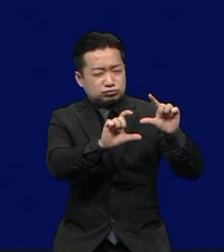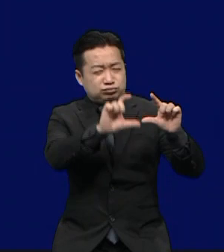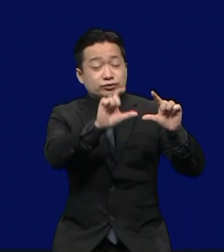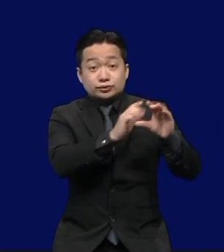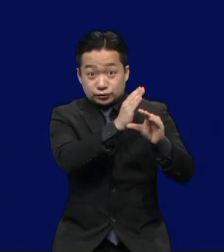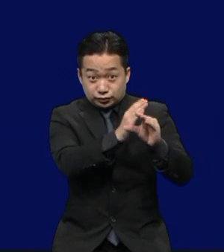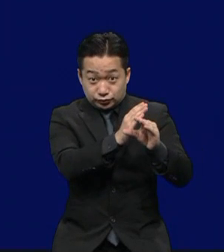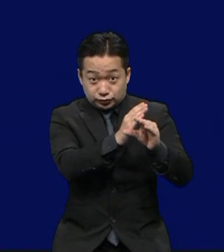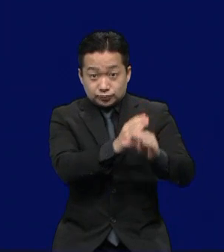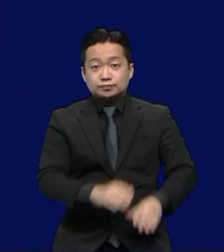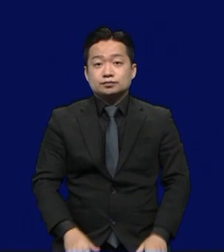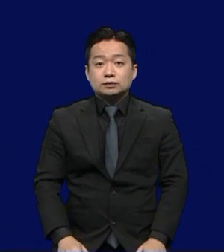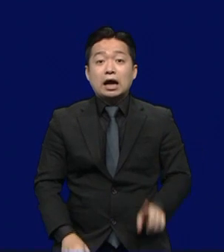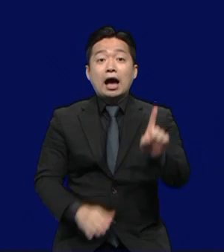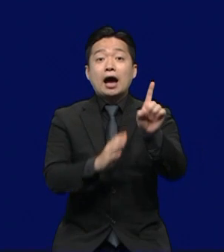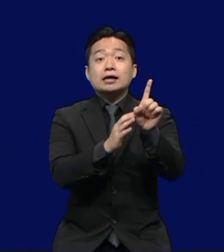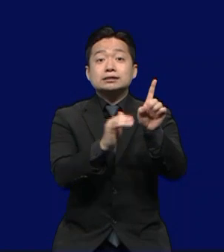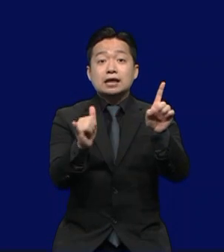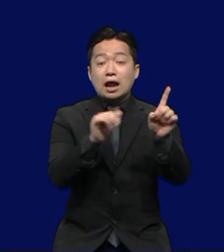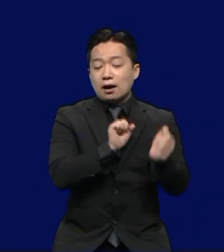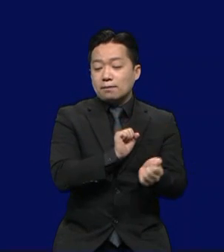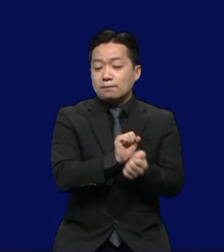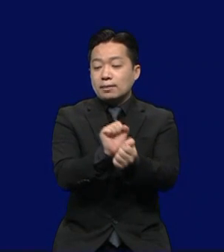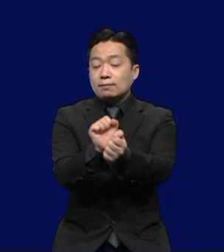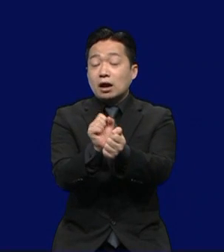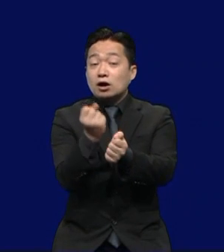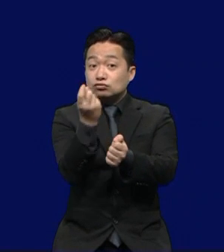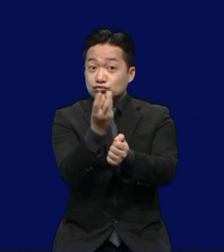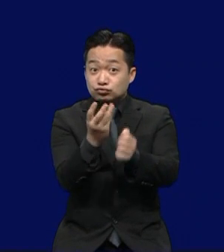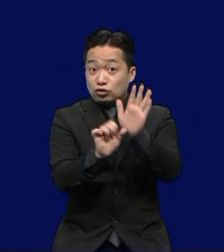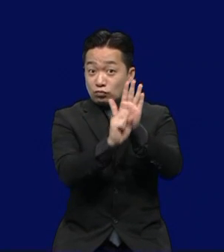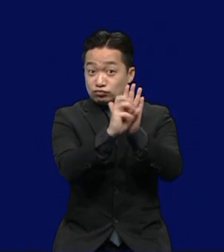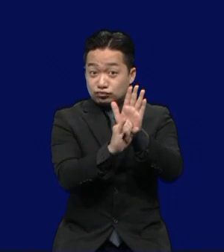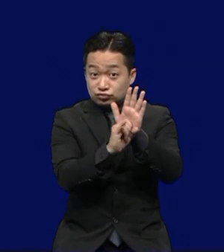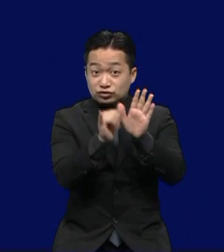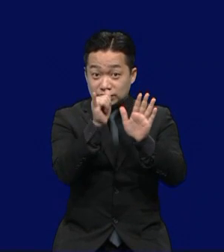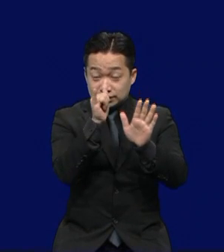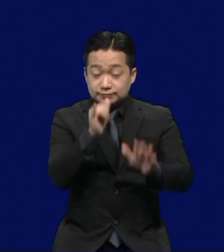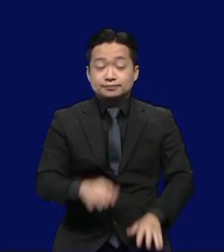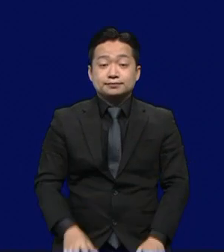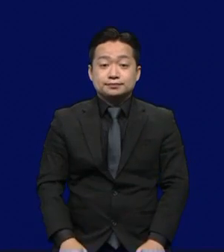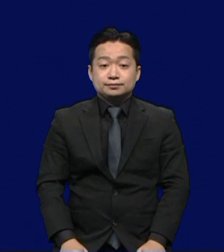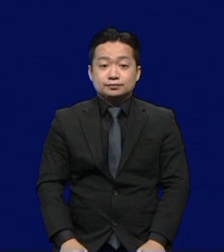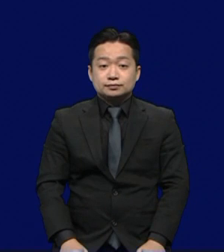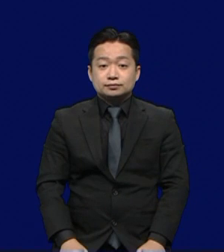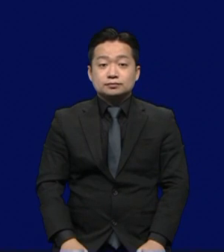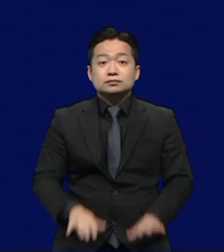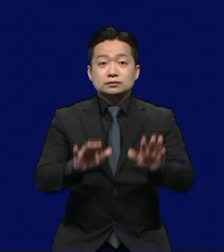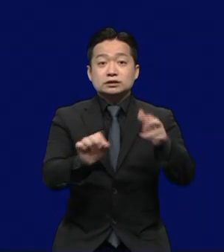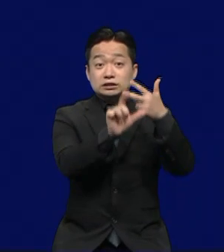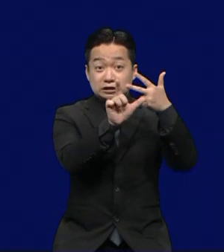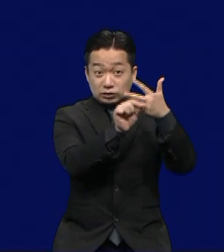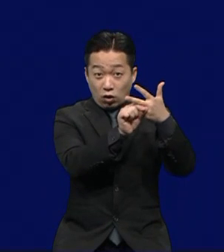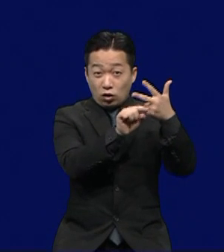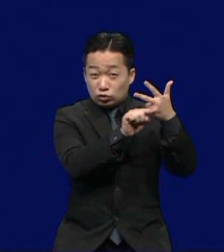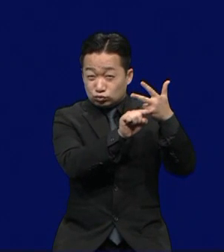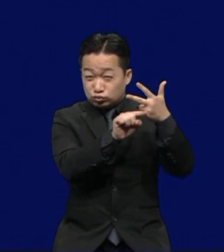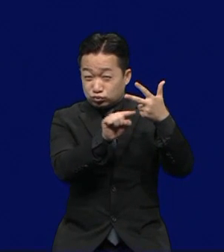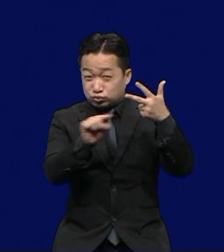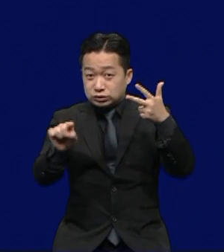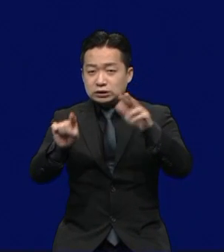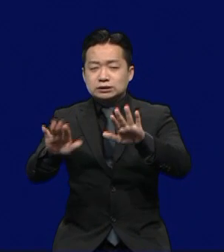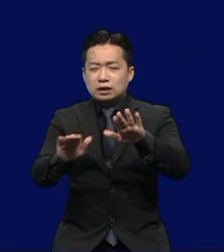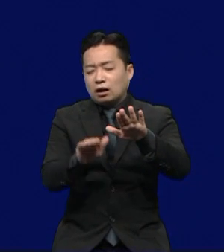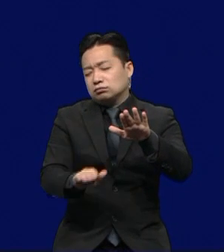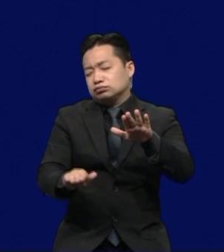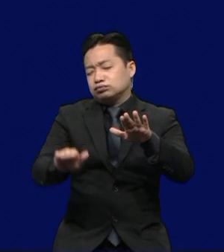추세입니다. 한 명이 몇 명을 감염시키는지 나타내는 감염 재생산 지수도 7월 셋째 주 이후 최대치를 기록하는